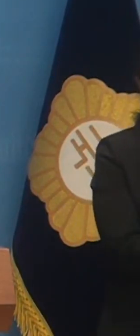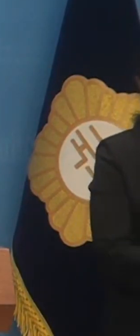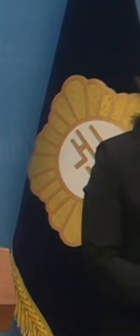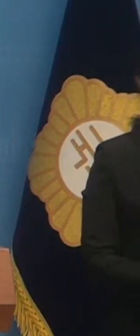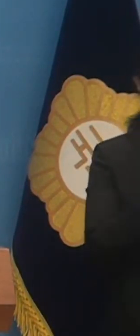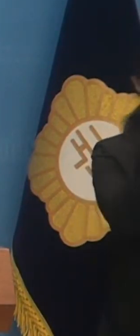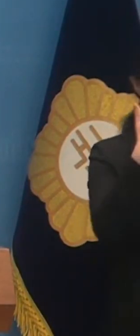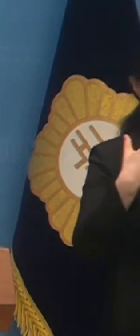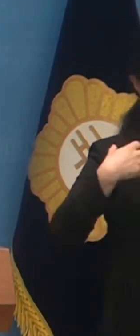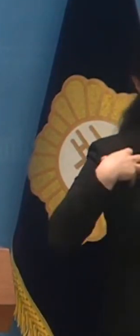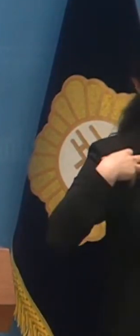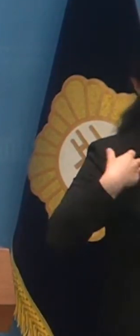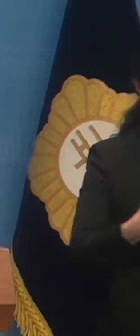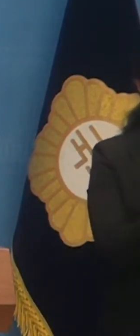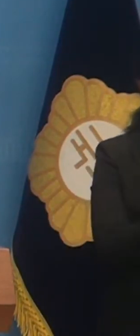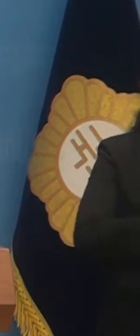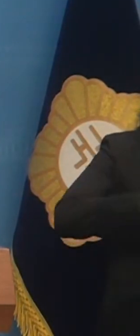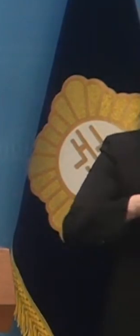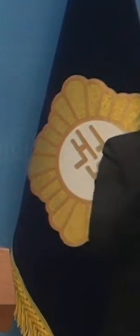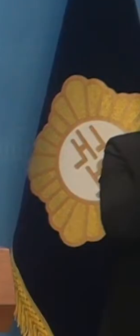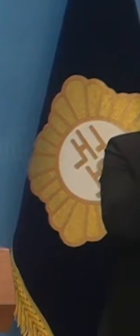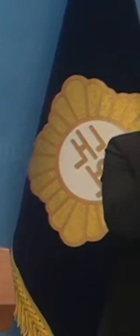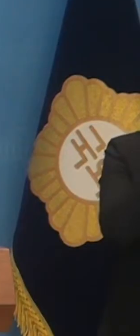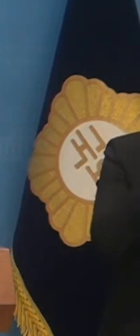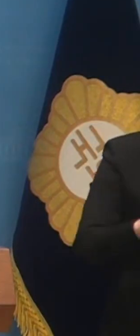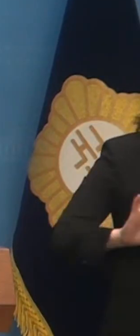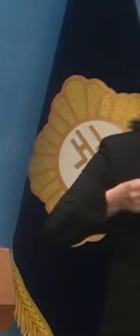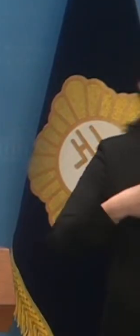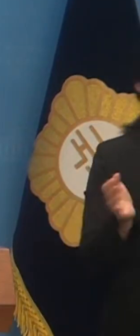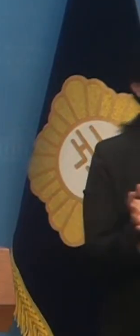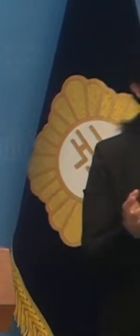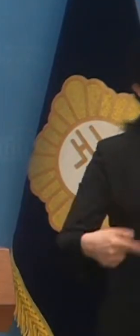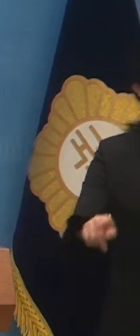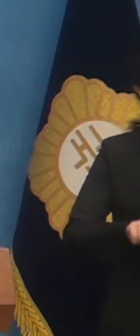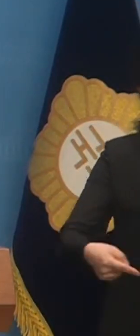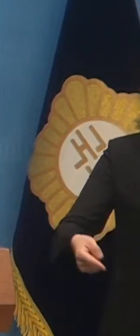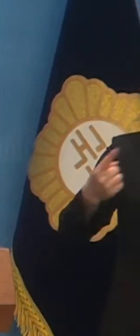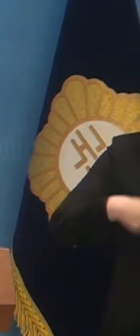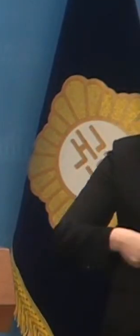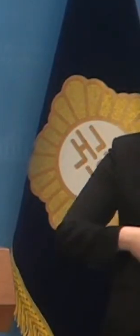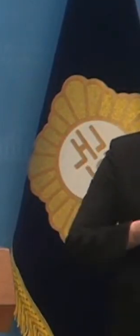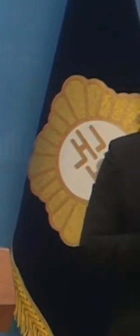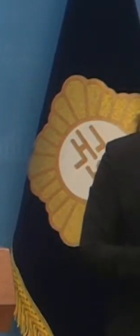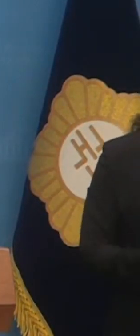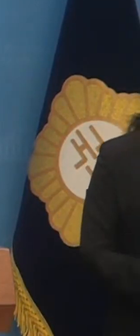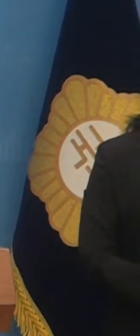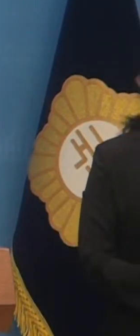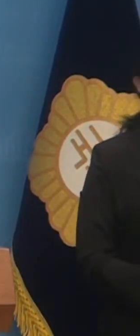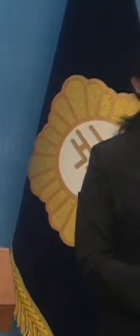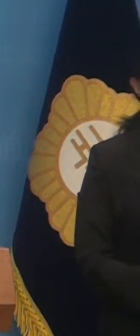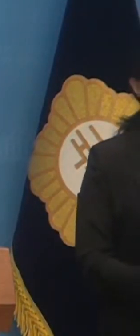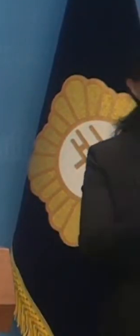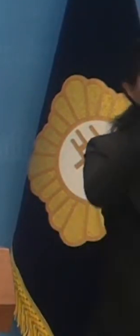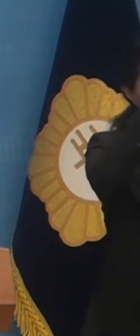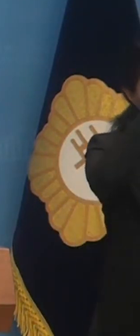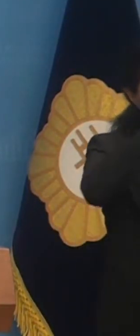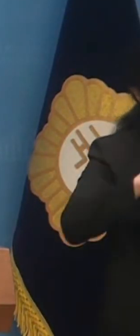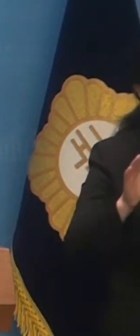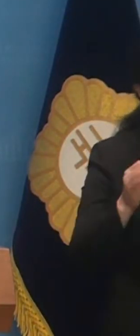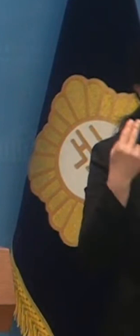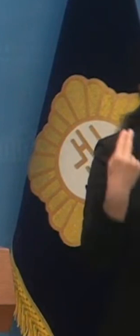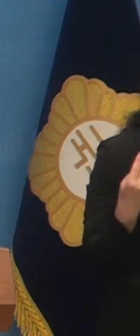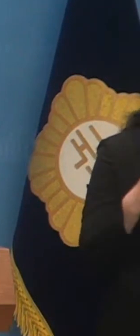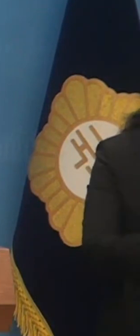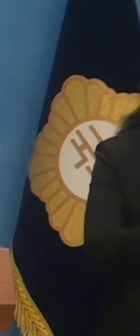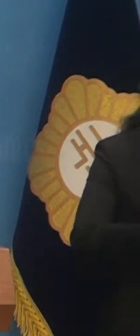더불어민주당은 이재명 정부의 협치 노력에 국민의힘이 호응하길 희망합니다. IMF 때보다